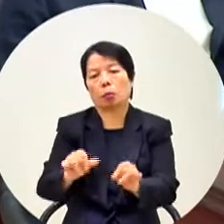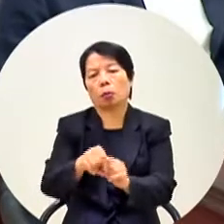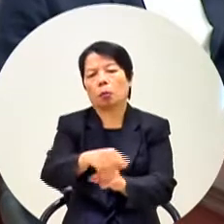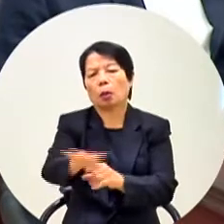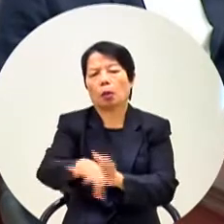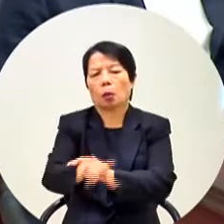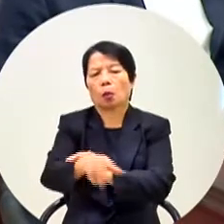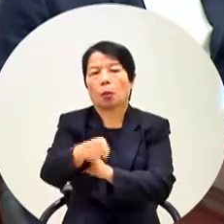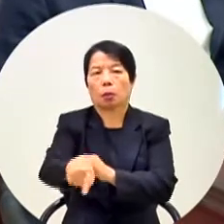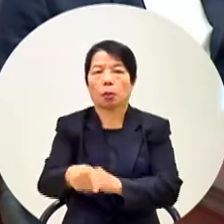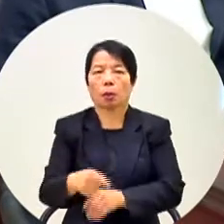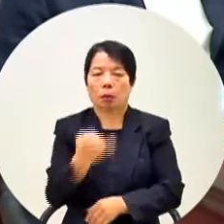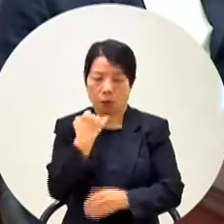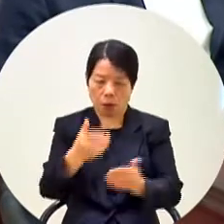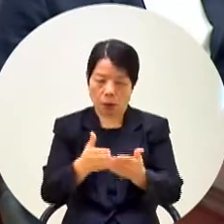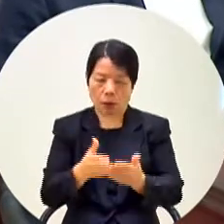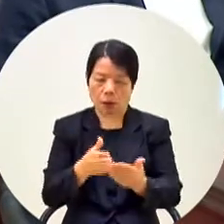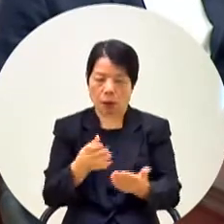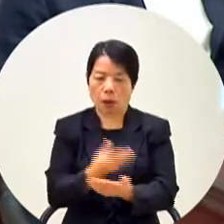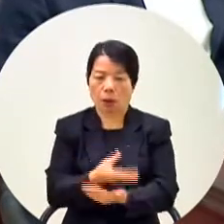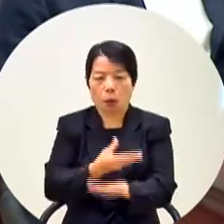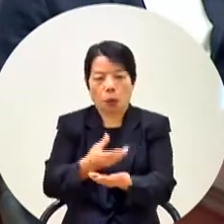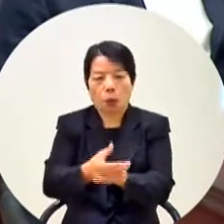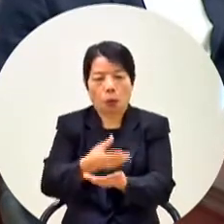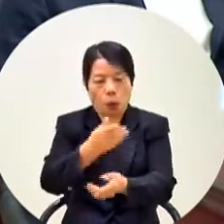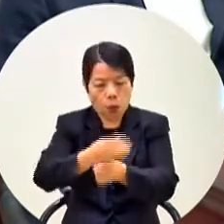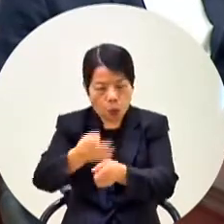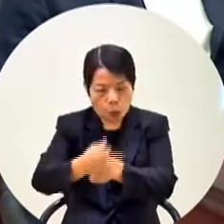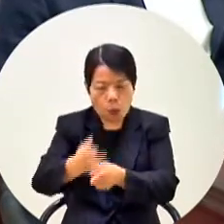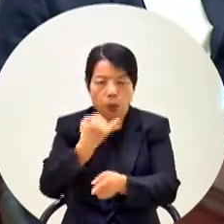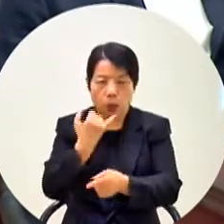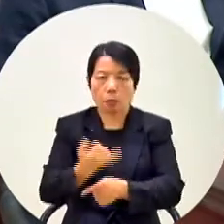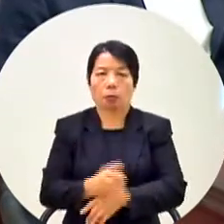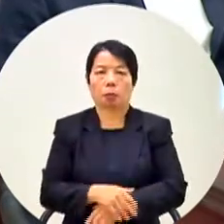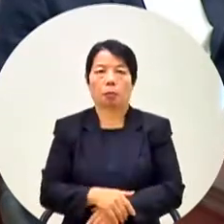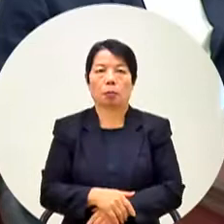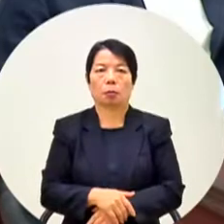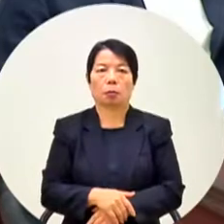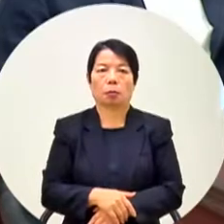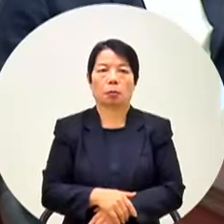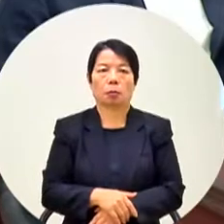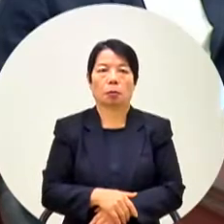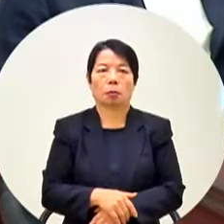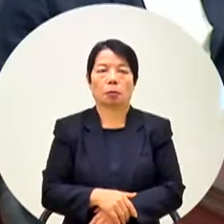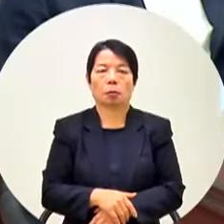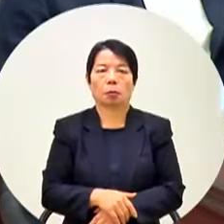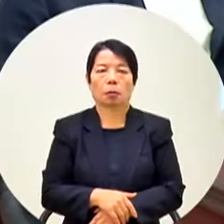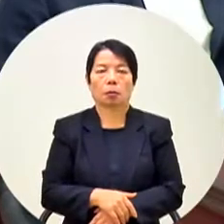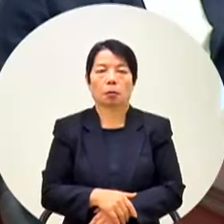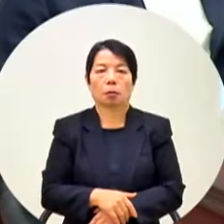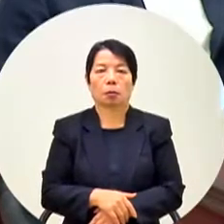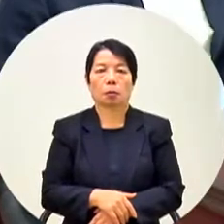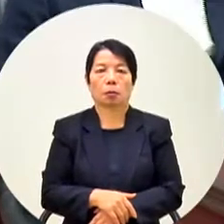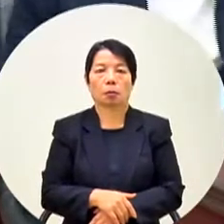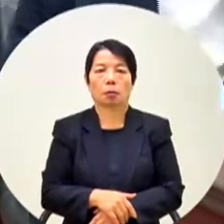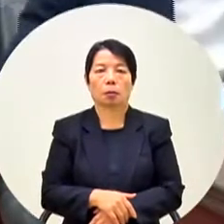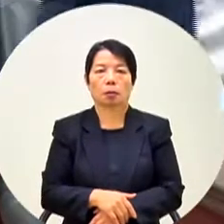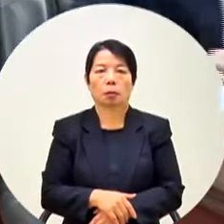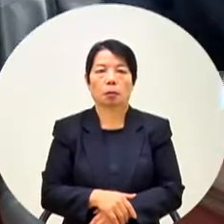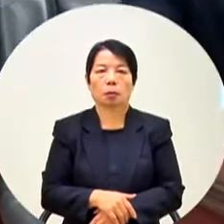会当减少我钱嘛？哦，这个部分哦，我想啦，哦，